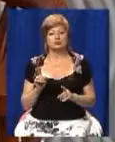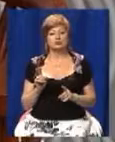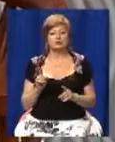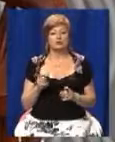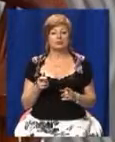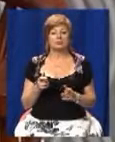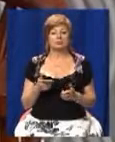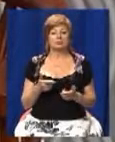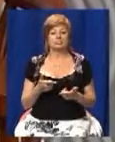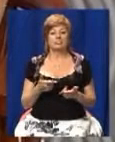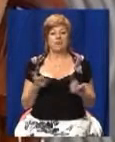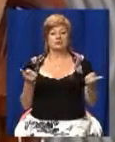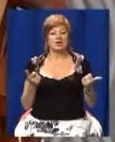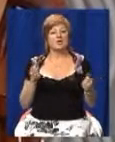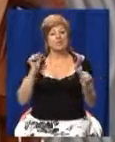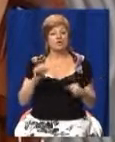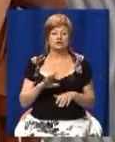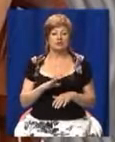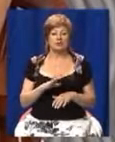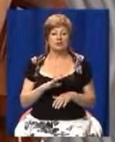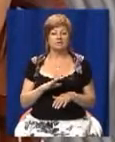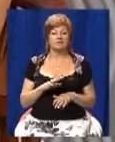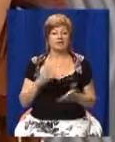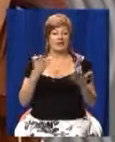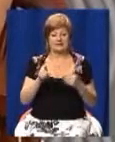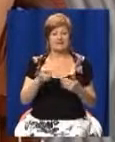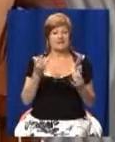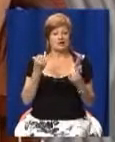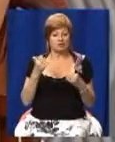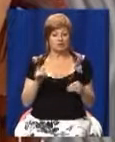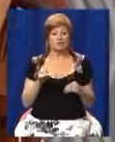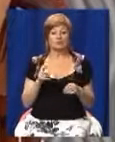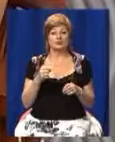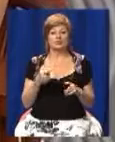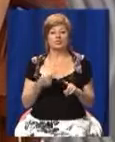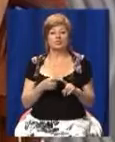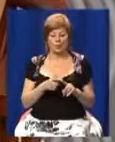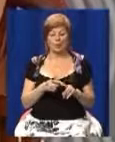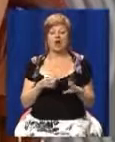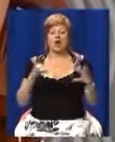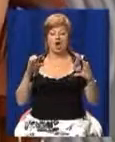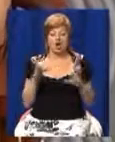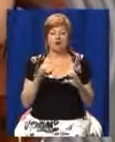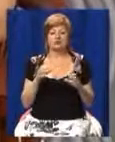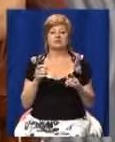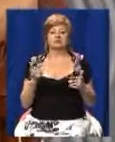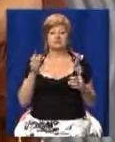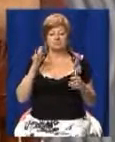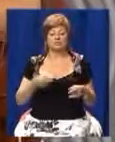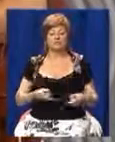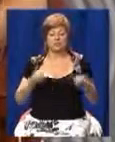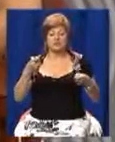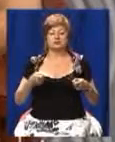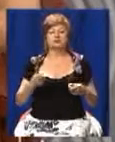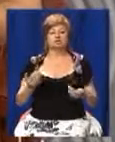отелем? Можливо. Ну, до речі, якщо тебе це здивує, то людяні готелі насправді є. Там живуть люди, і